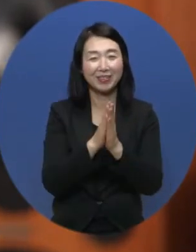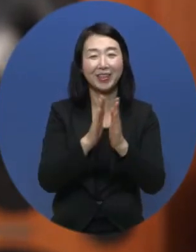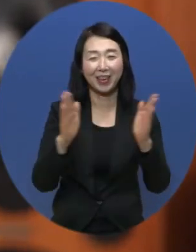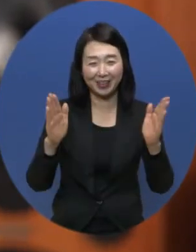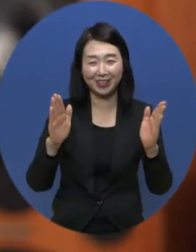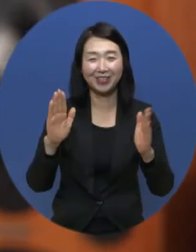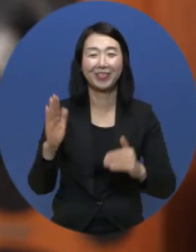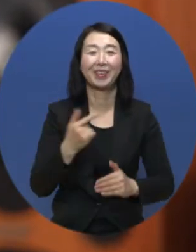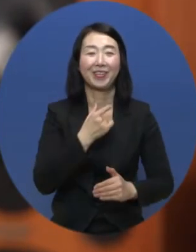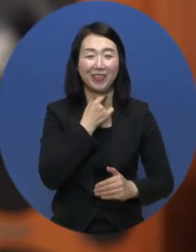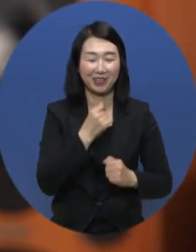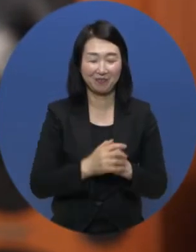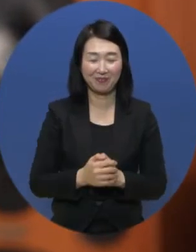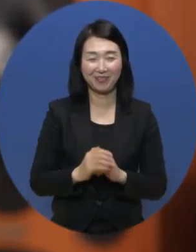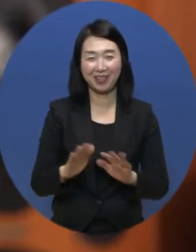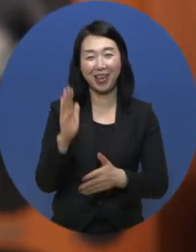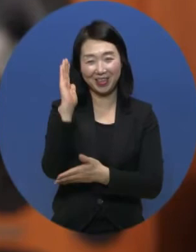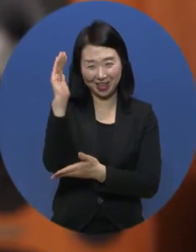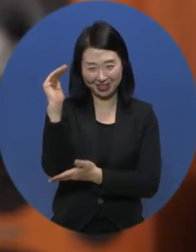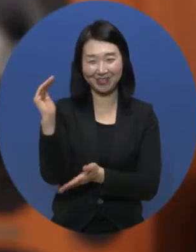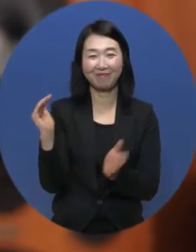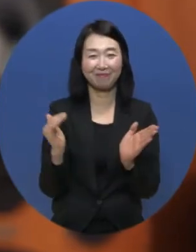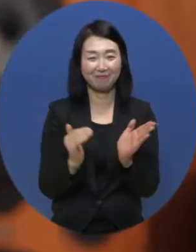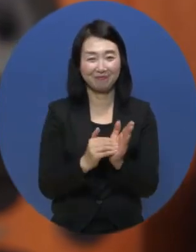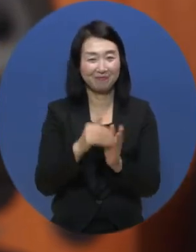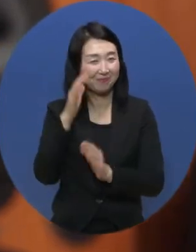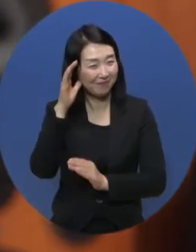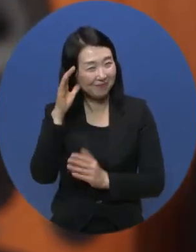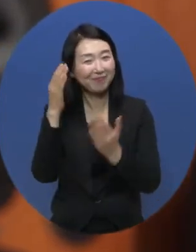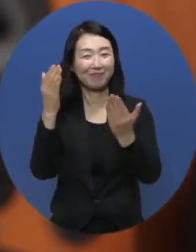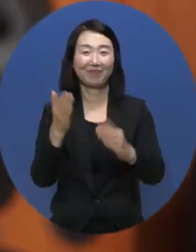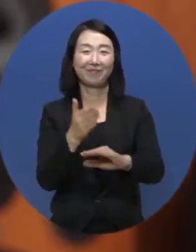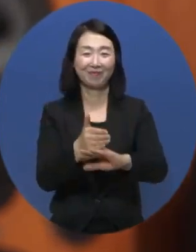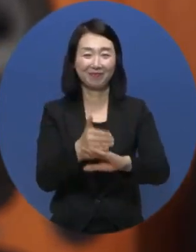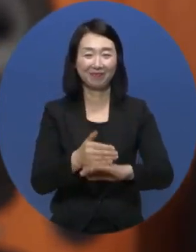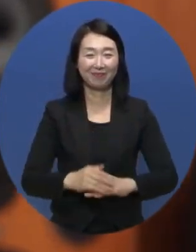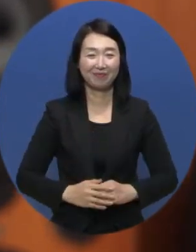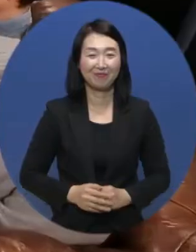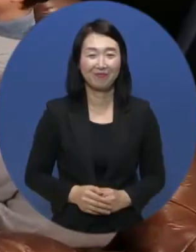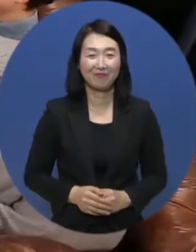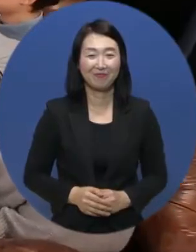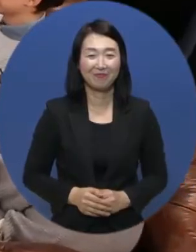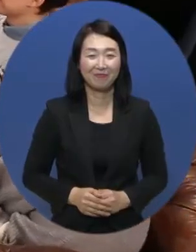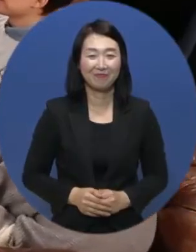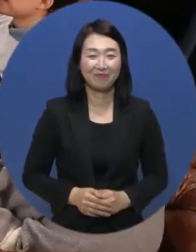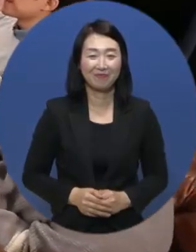좋겠습니다. 제 얘기는 여기까지입니다. 경청해 주셔서 감사합니다.